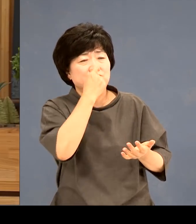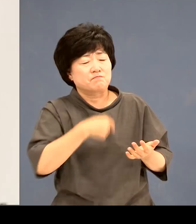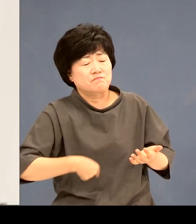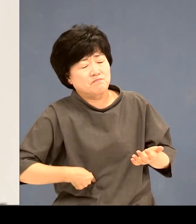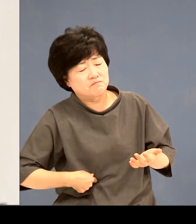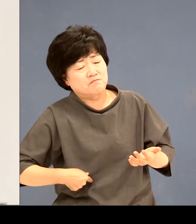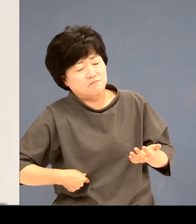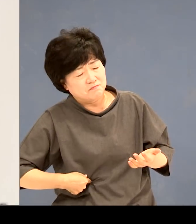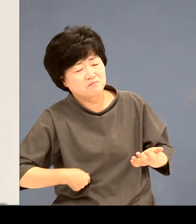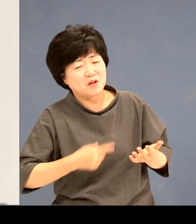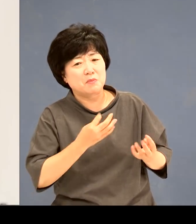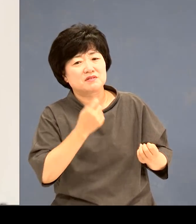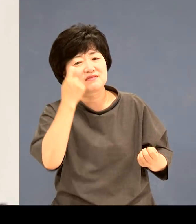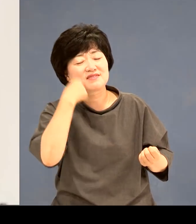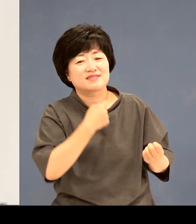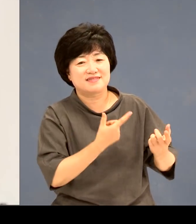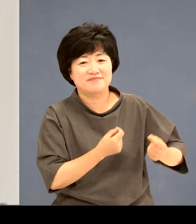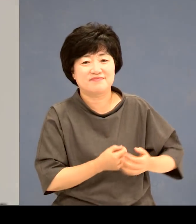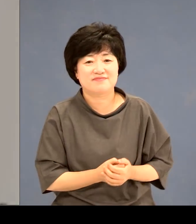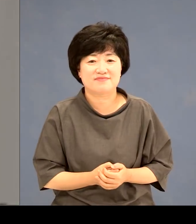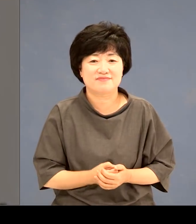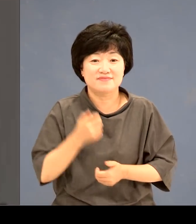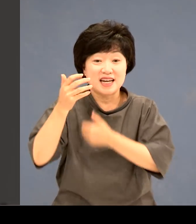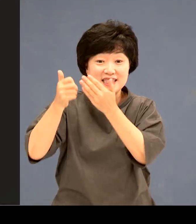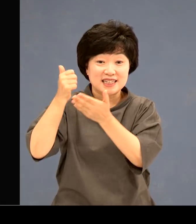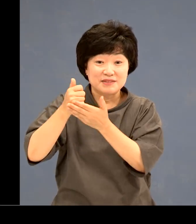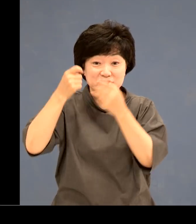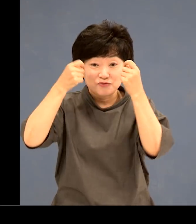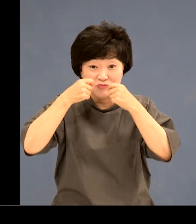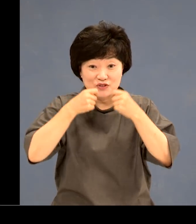느끼는 분들도 많이 계실 거라는 생각이 들거든요. 네. 예.